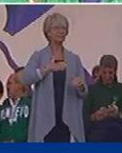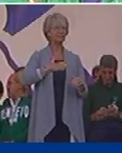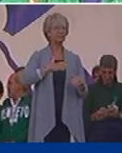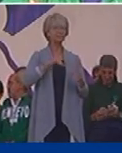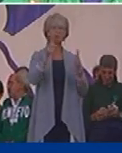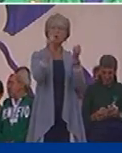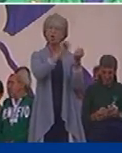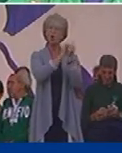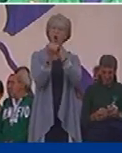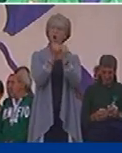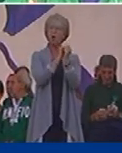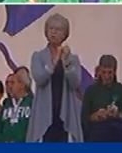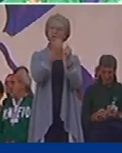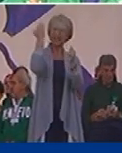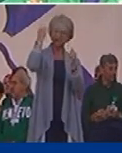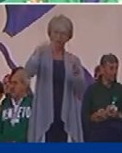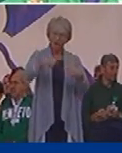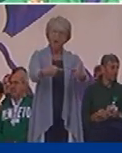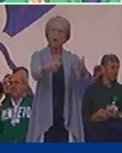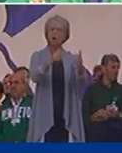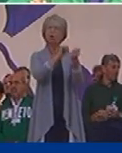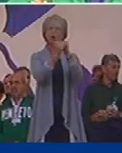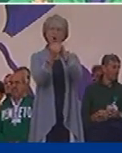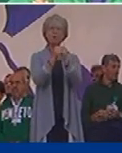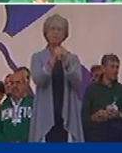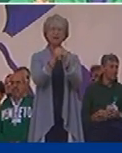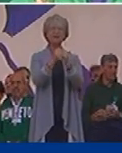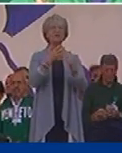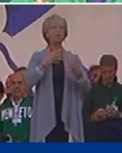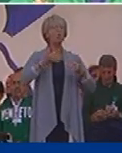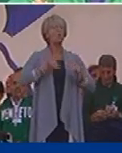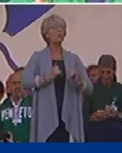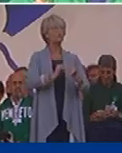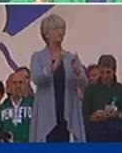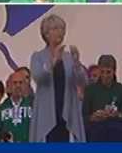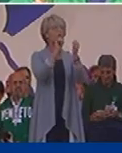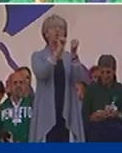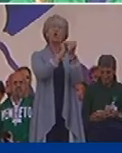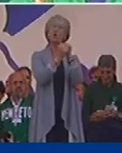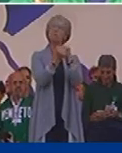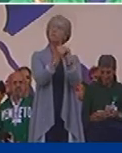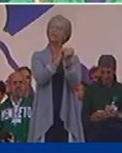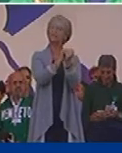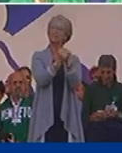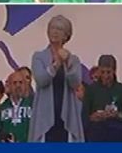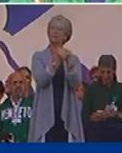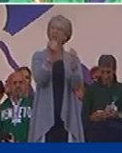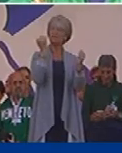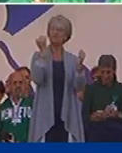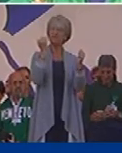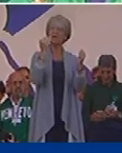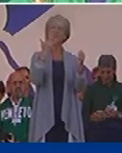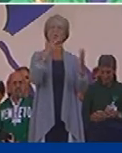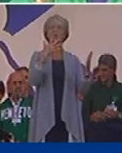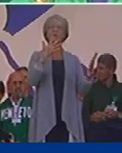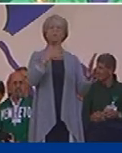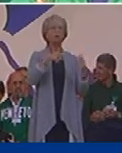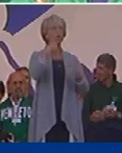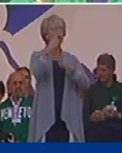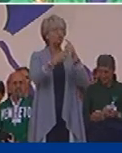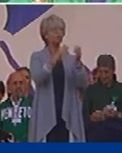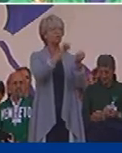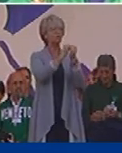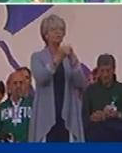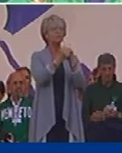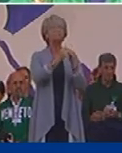che combatteva e combatte, che aveva un figlio che combatteva e che sta continuando a combattere